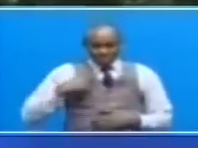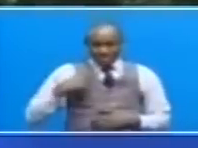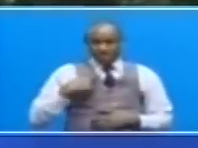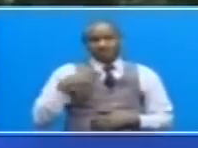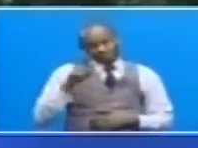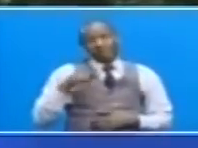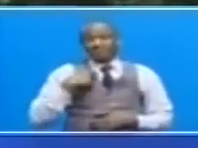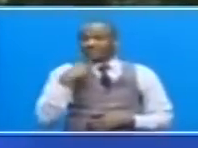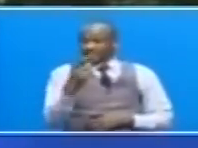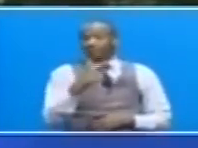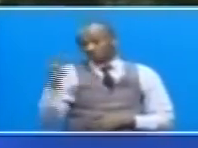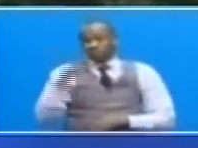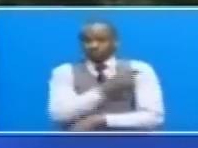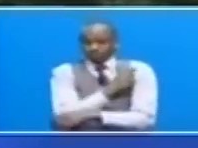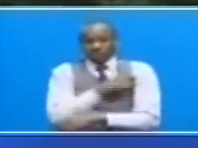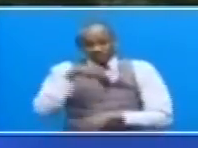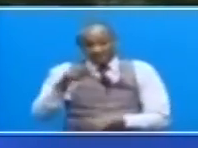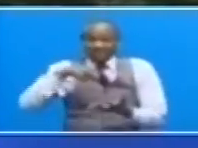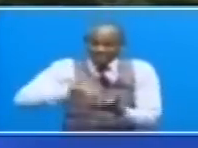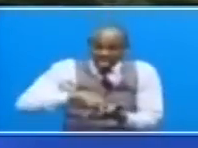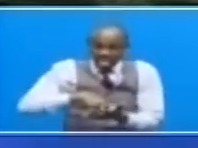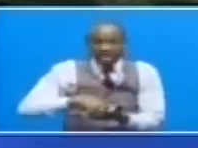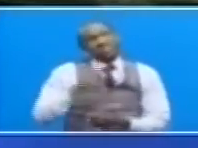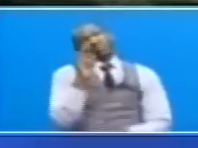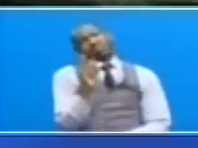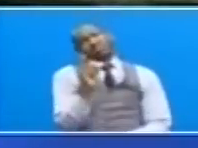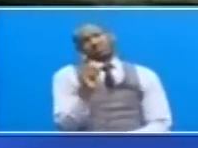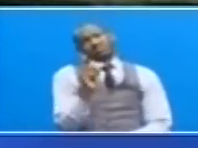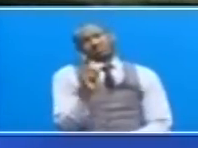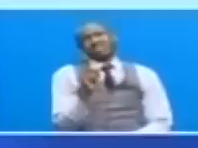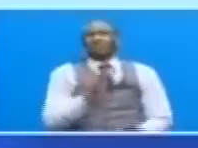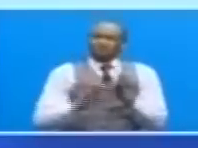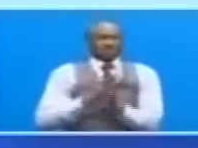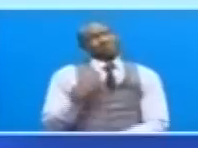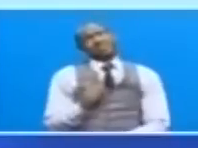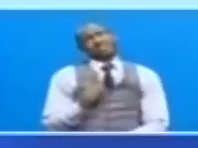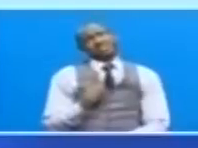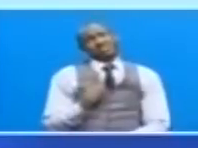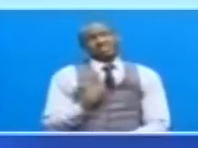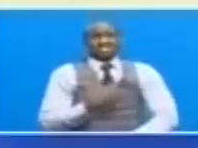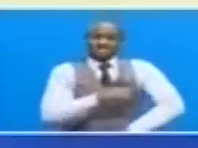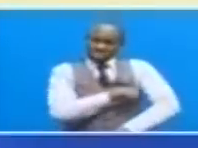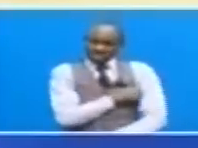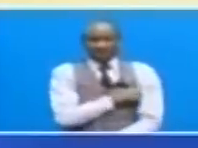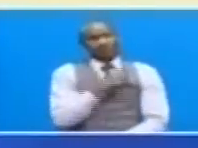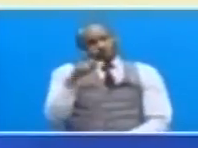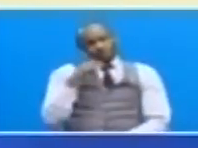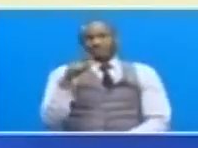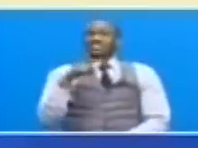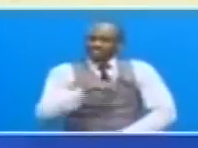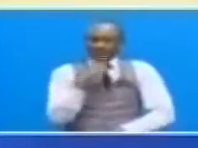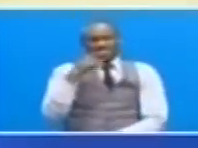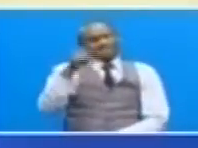mtoto daktari. Sasa akaweka makoti chini, akaniambia unisemee chifu, akaniambia hii maneno